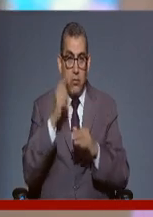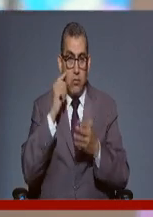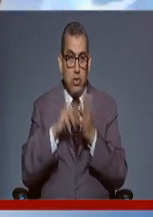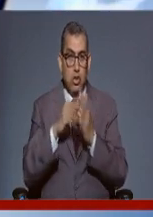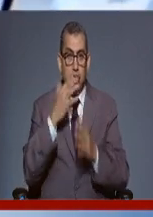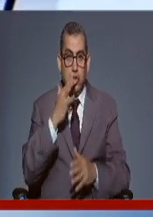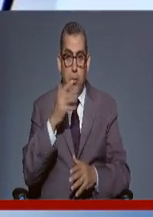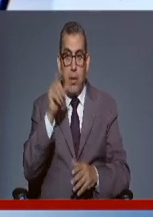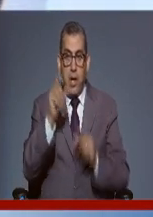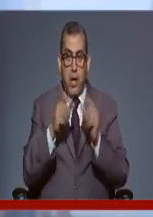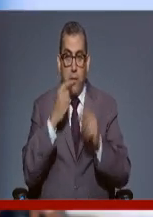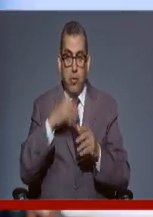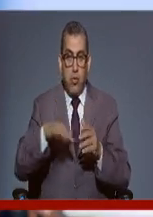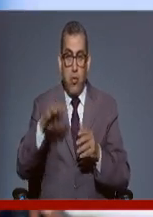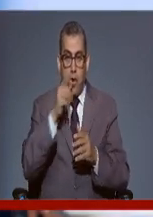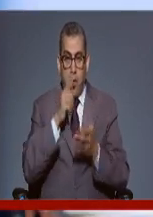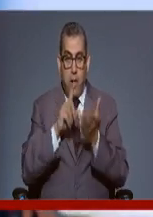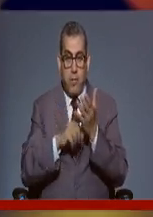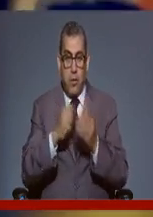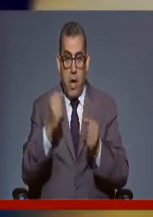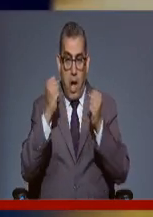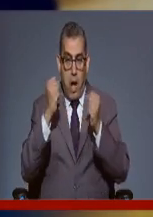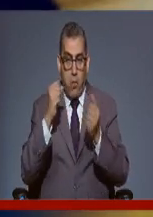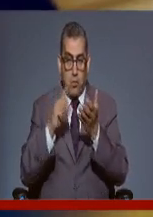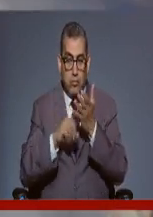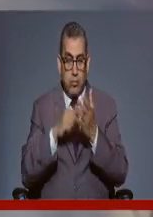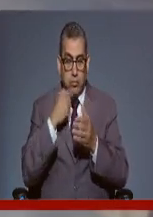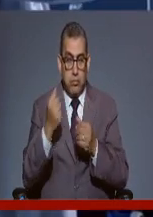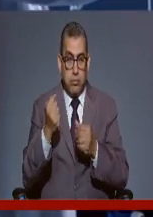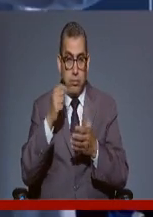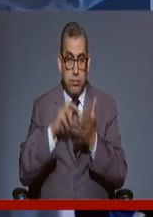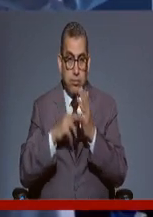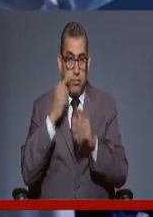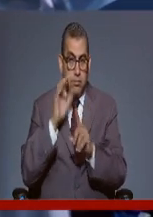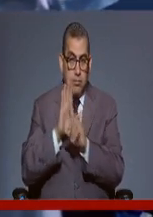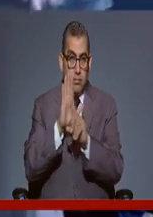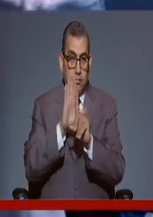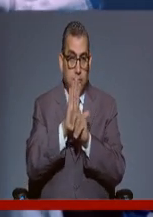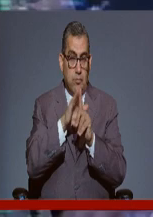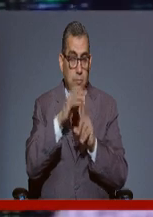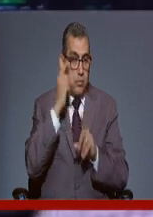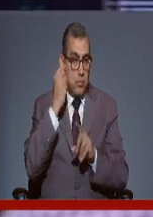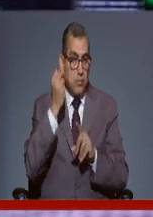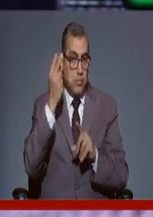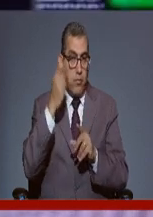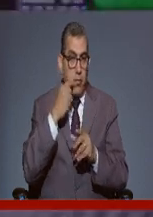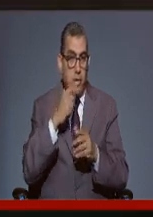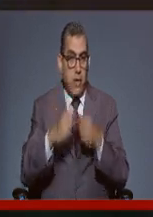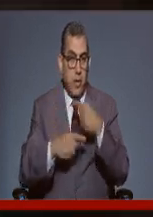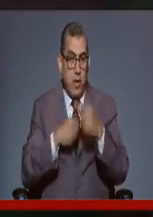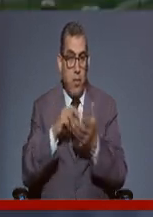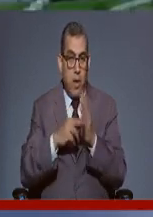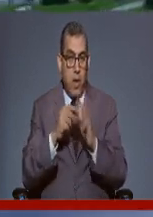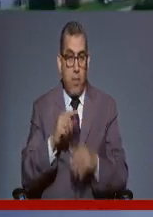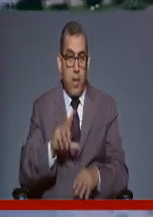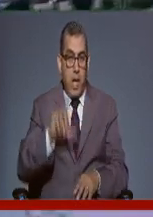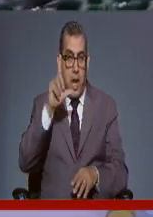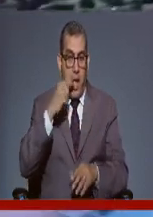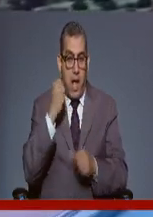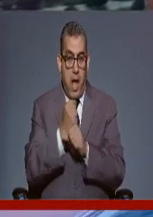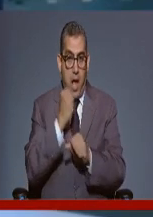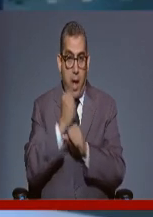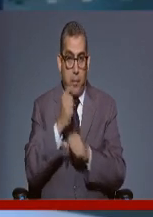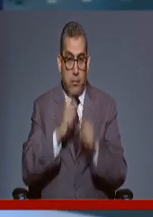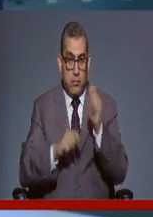والمراه نبني قدرتهم ونمكنهم وندعمهم في الابداع والابتكار ورياده الاعمال نغير